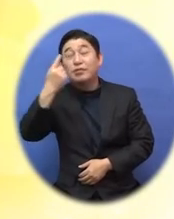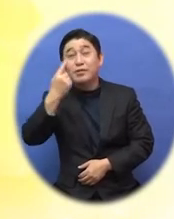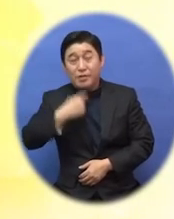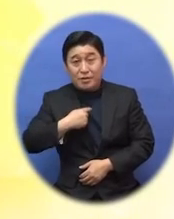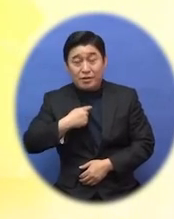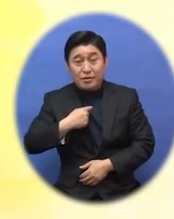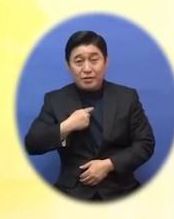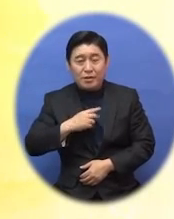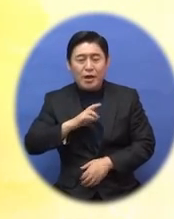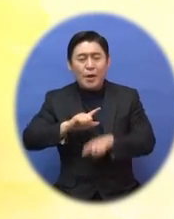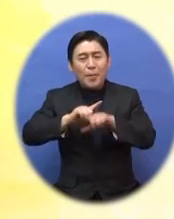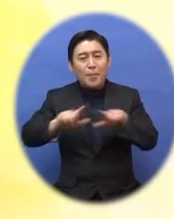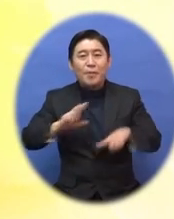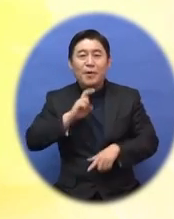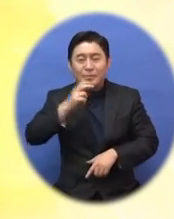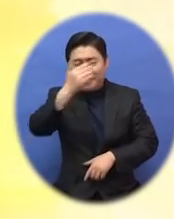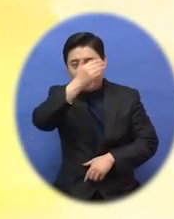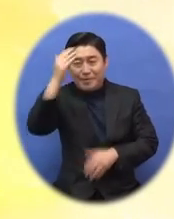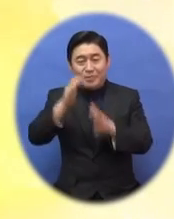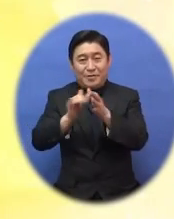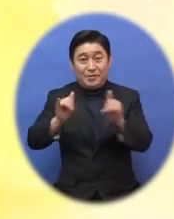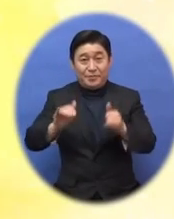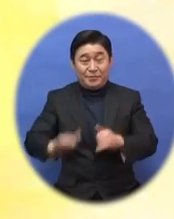20대 청년이었습니다.